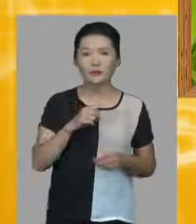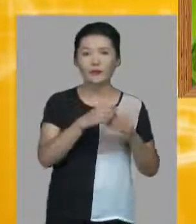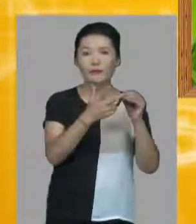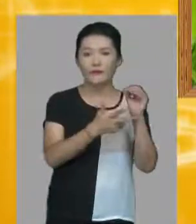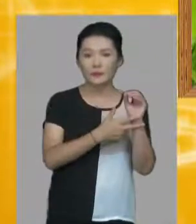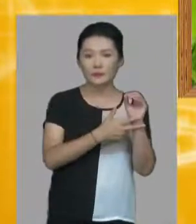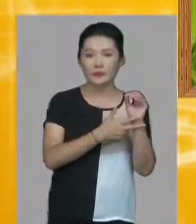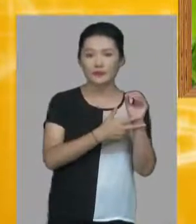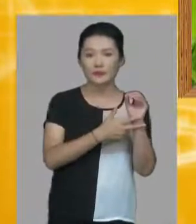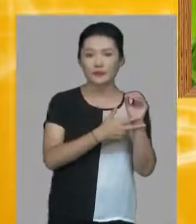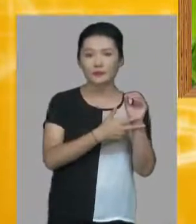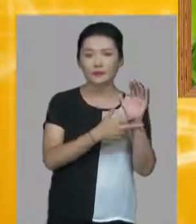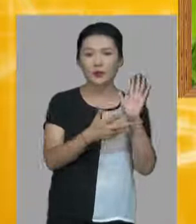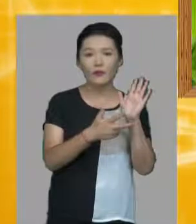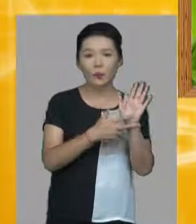18,